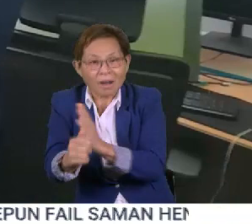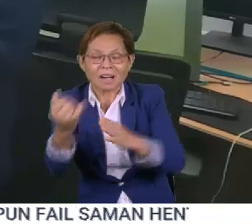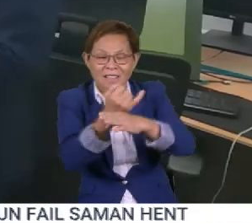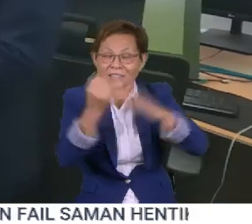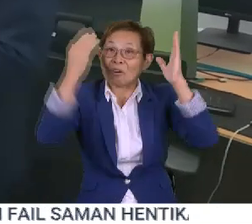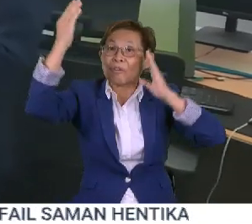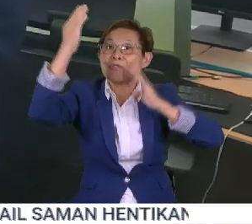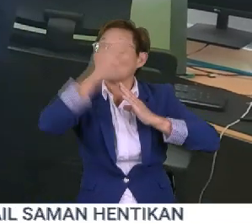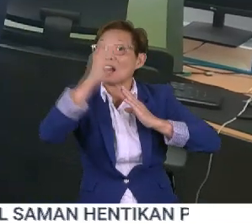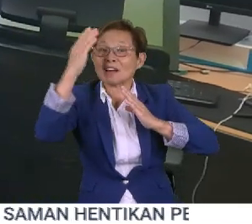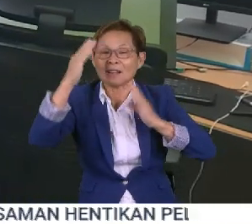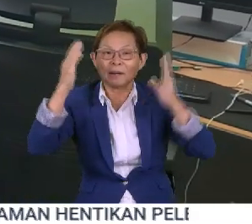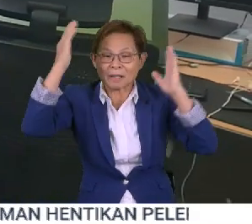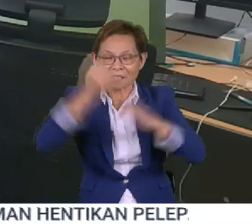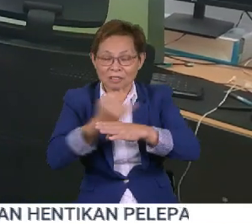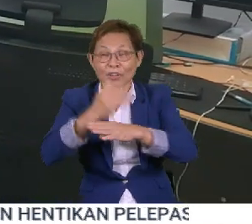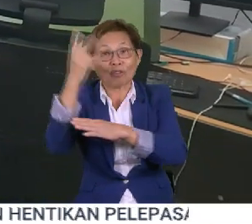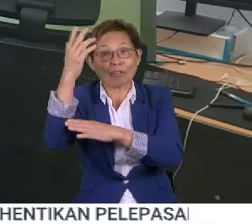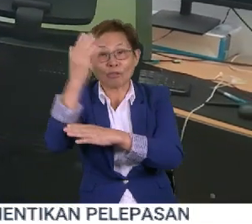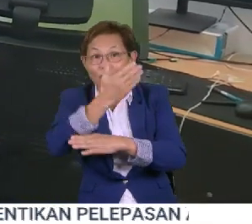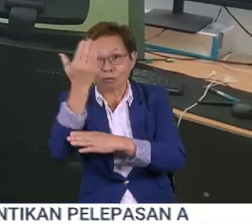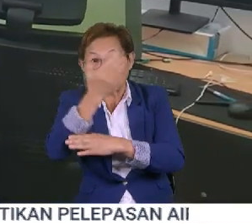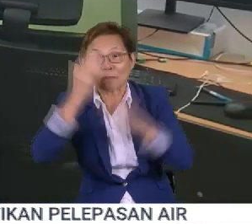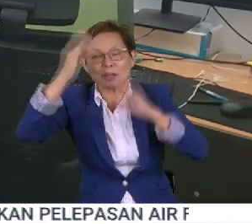film Malaysia boleh di reformasi